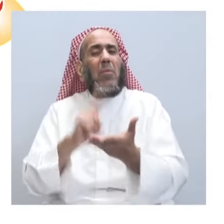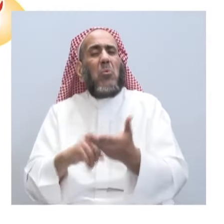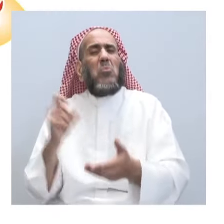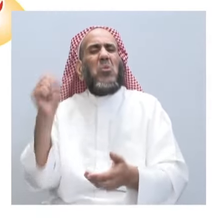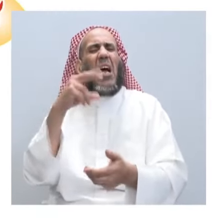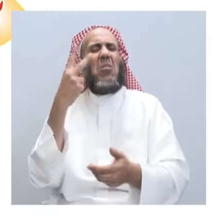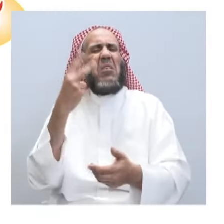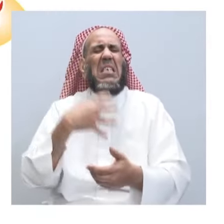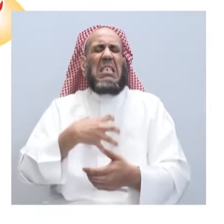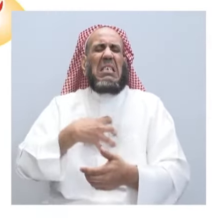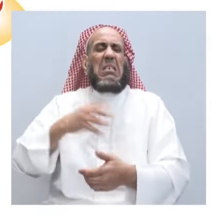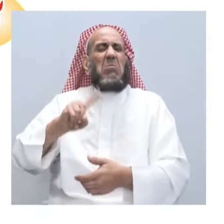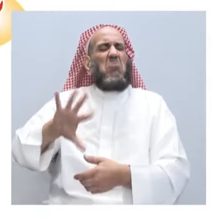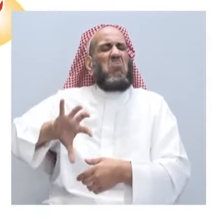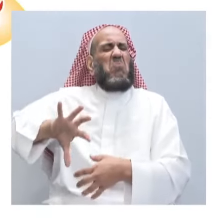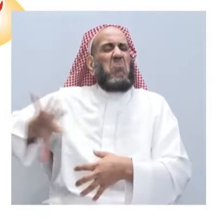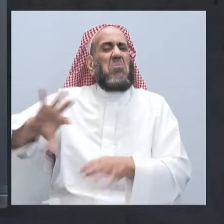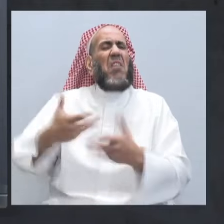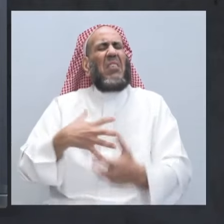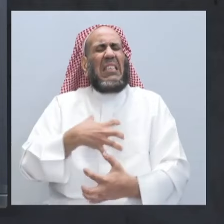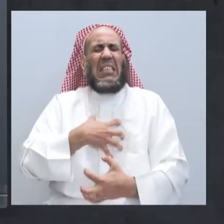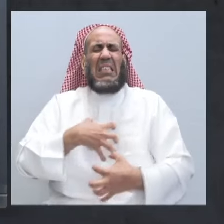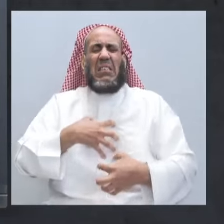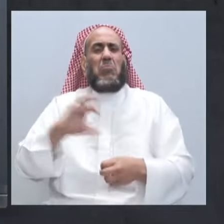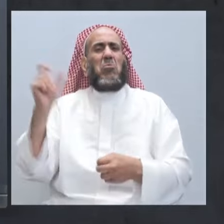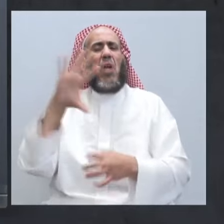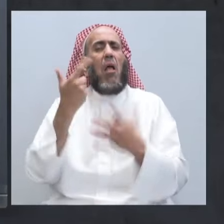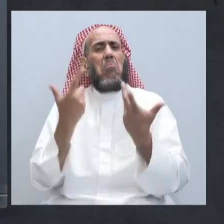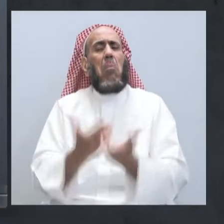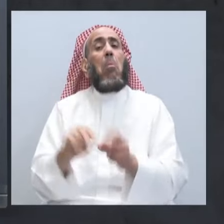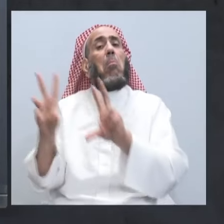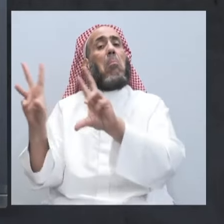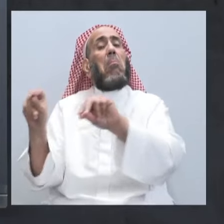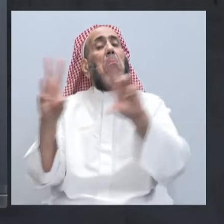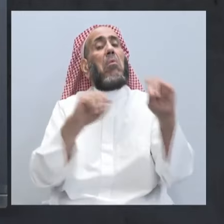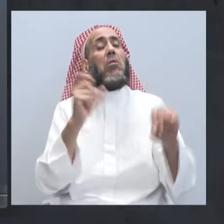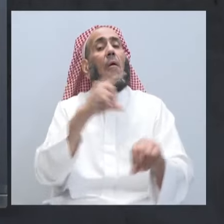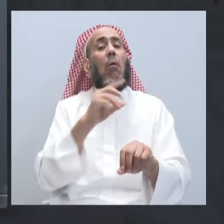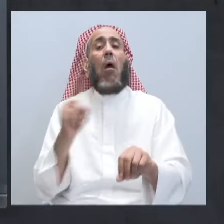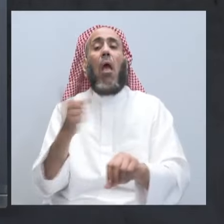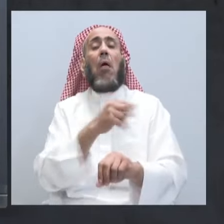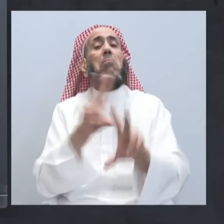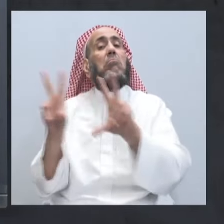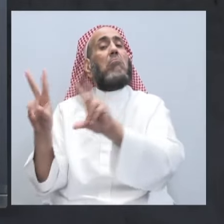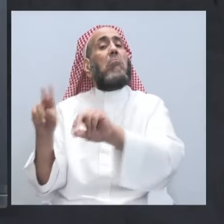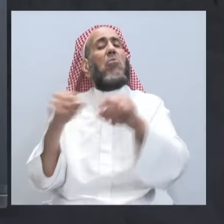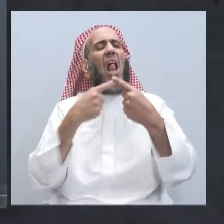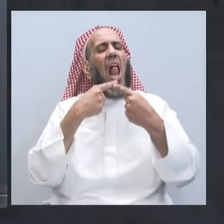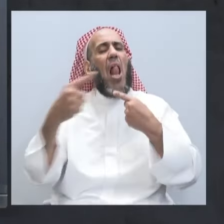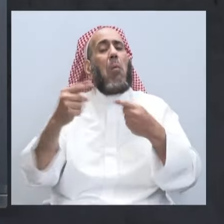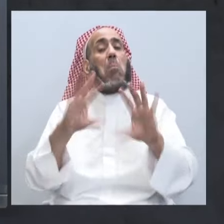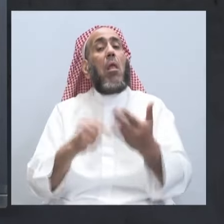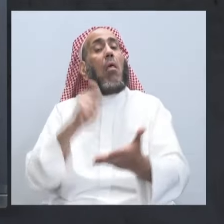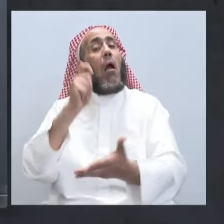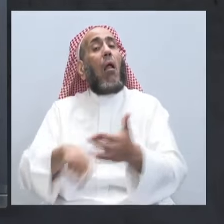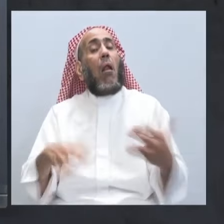شهر مشؤوم كيف شهر مشؤوم هو شهر كبقيه الشهور وايامه كبقيه الايام من الذي